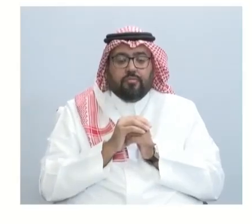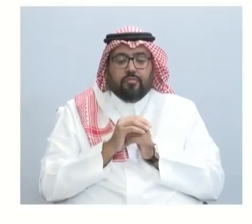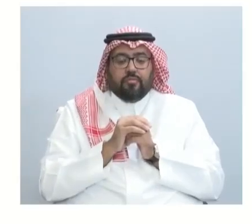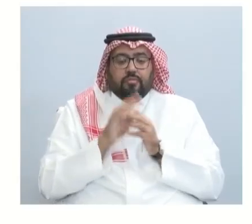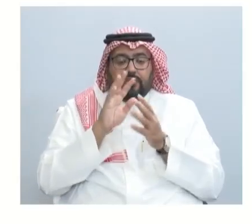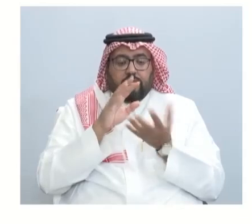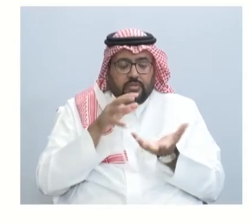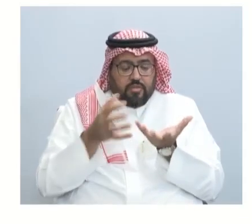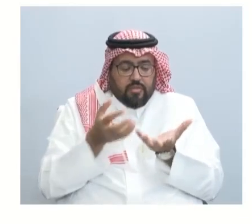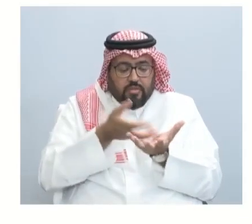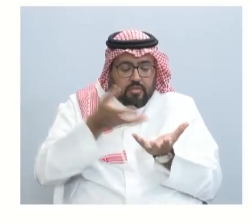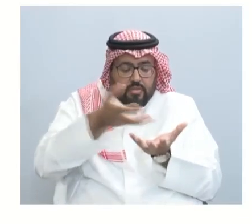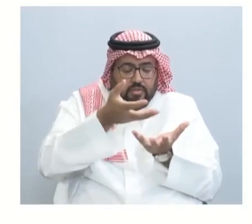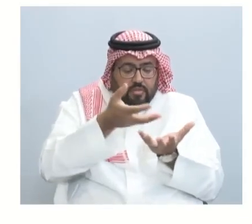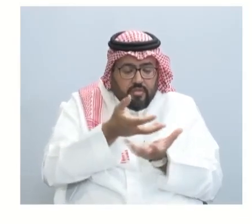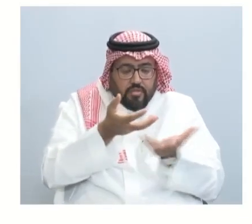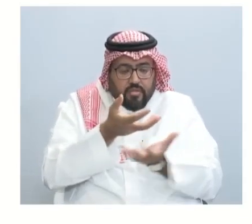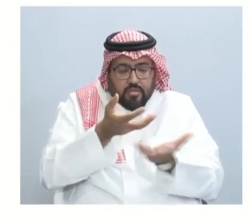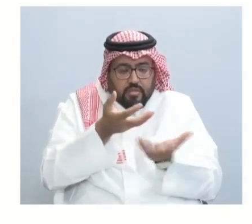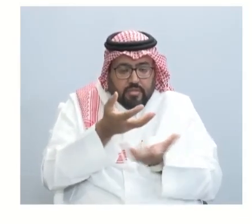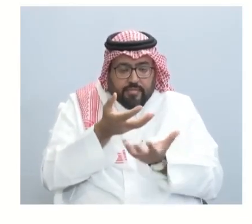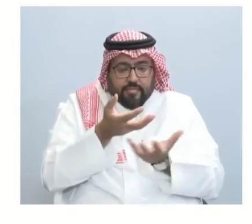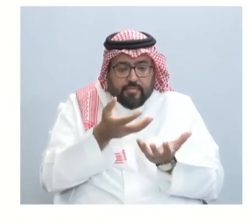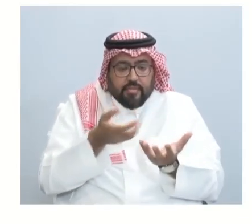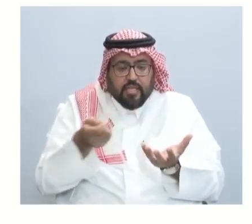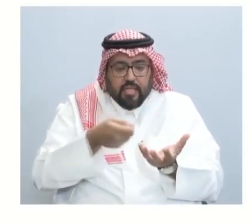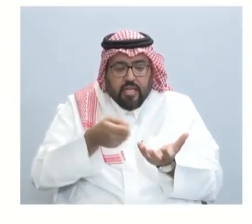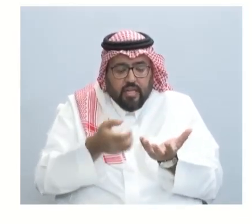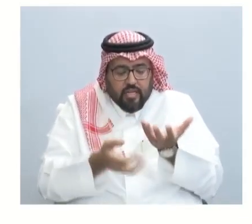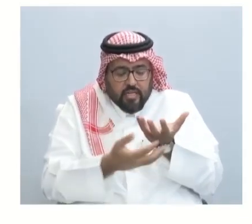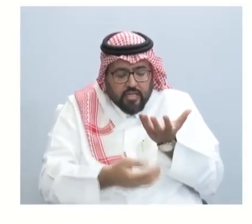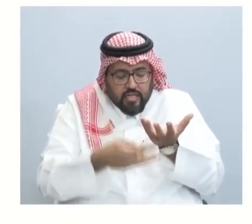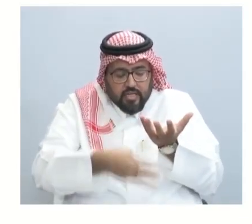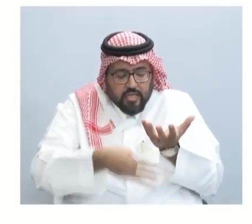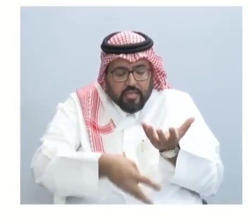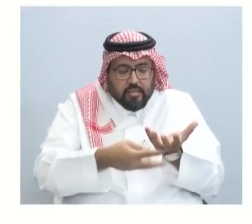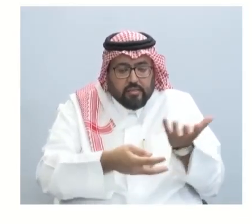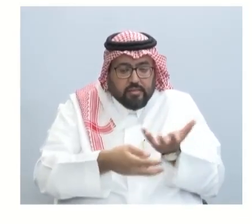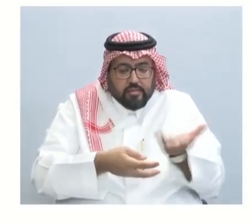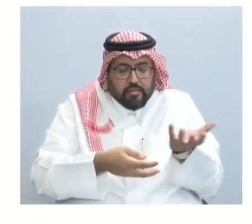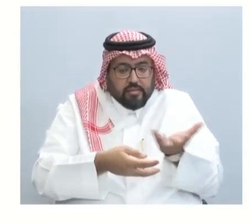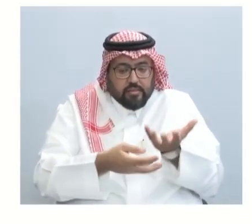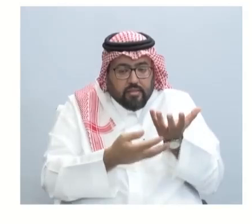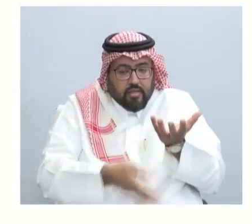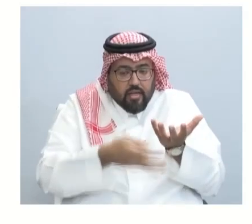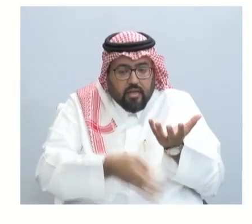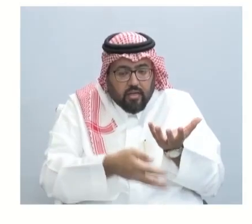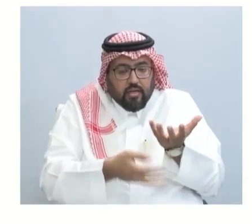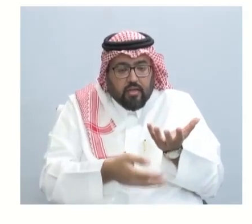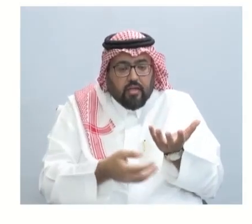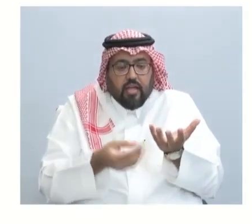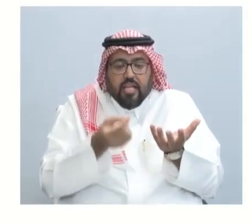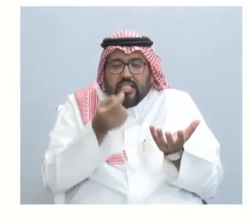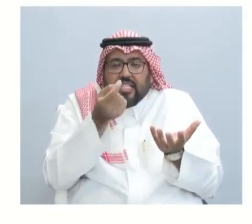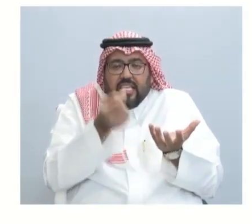شبكا او مصفاه او منخلا حيث تمر منه المواد التي حجمها